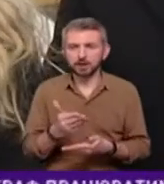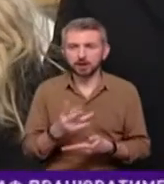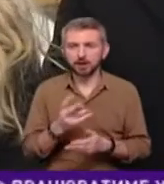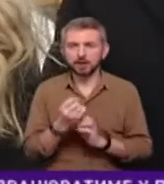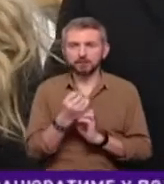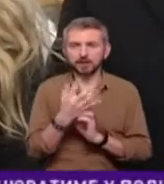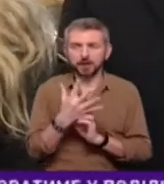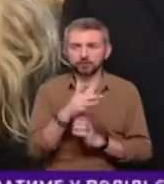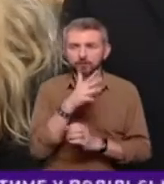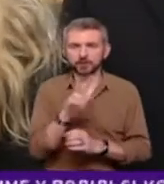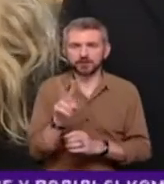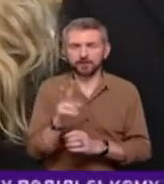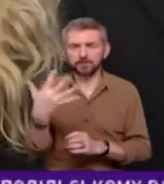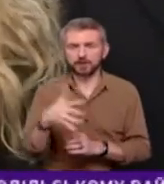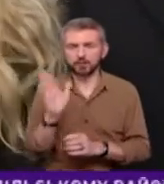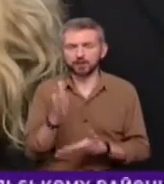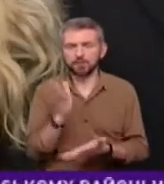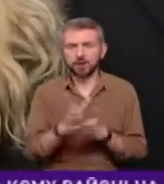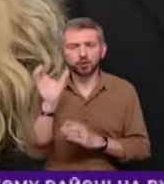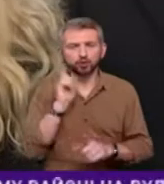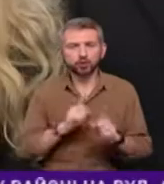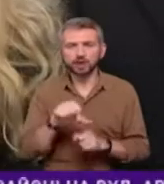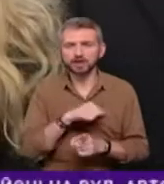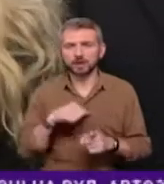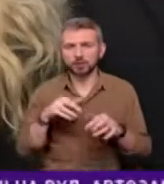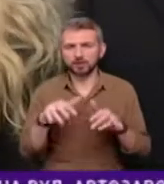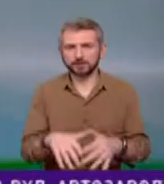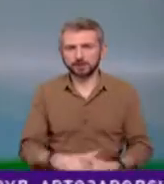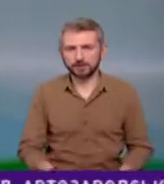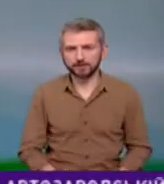у 14:50 будемо мати слухання самої справи.